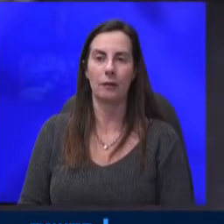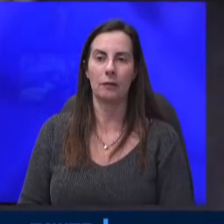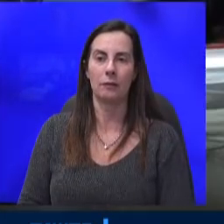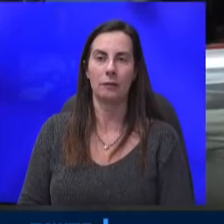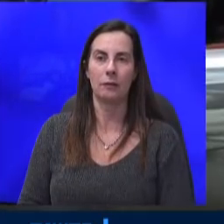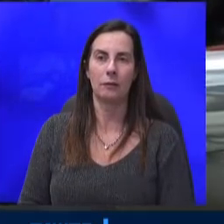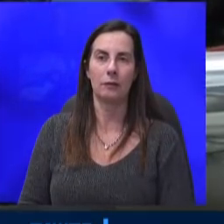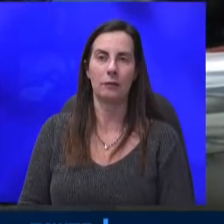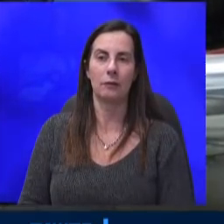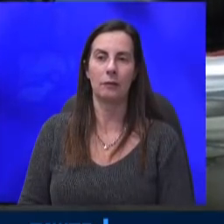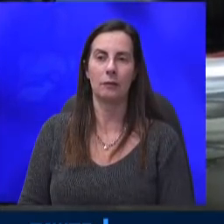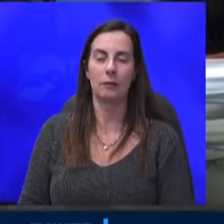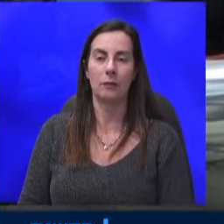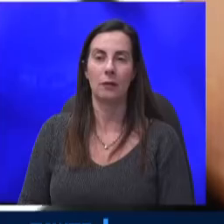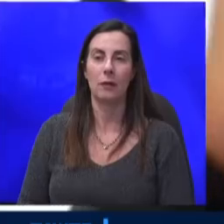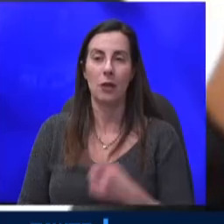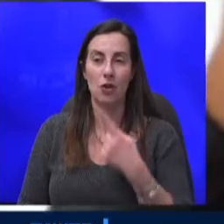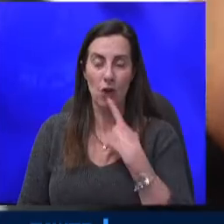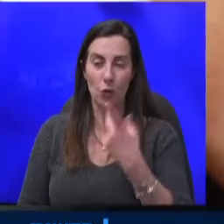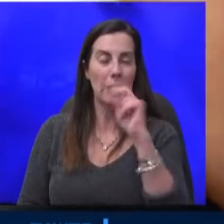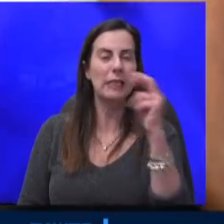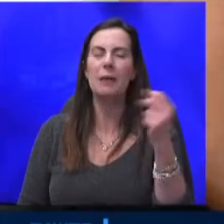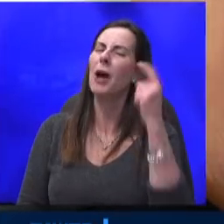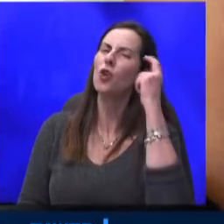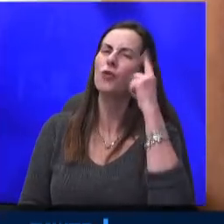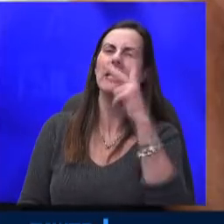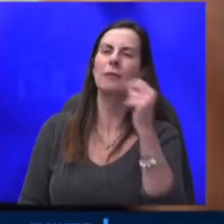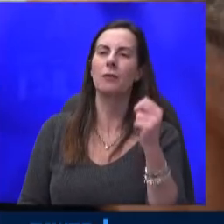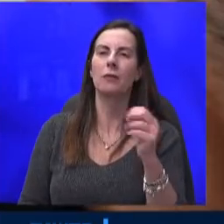בשבילך, כשאני אומר 2020, מה עובר לך בראש? גיהנום.